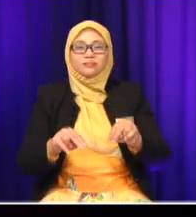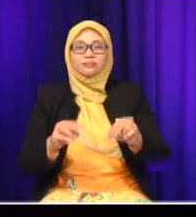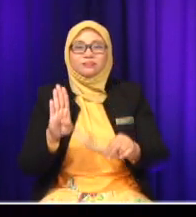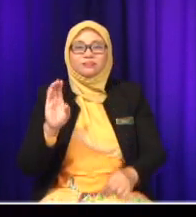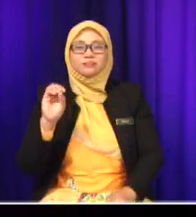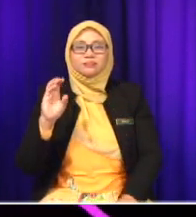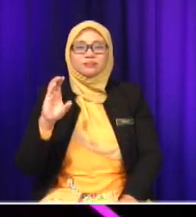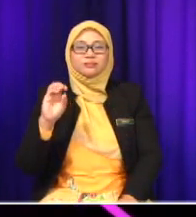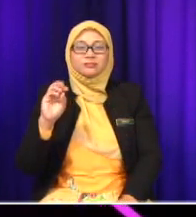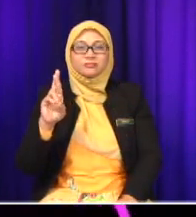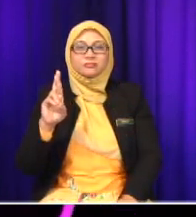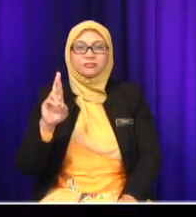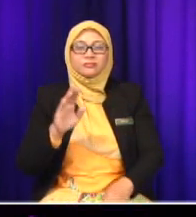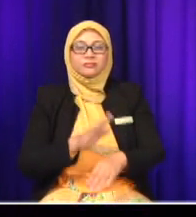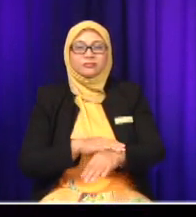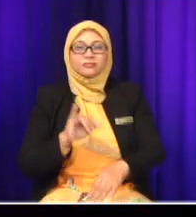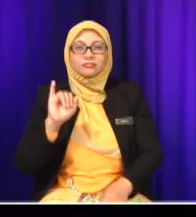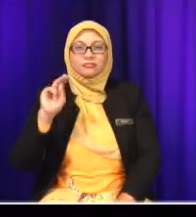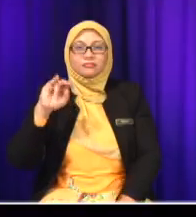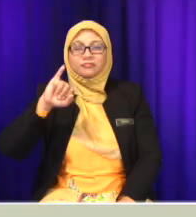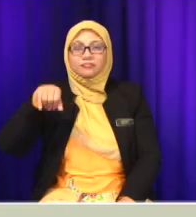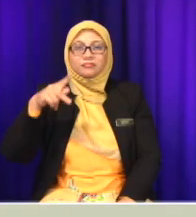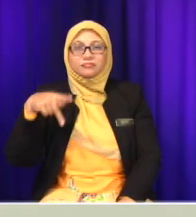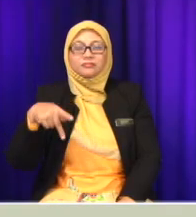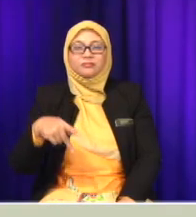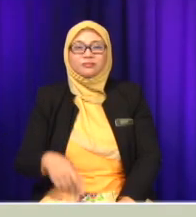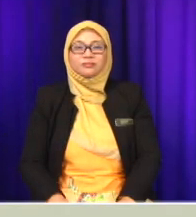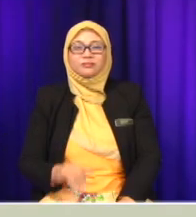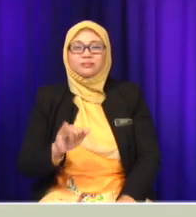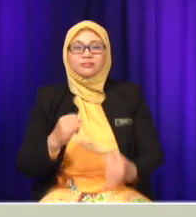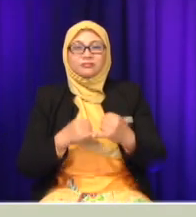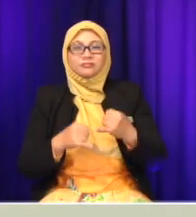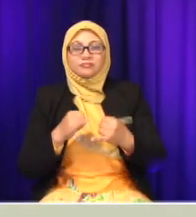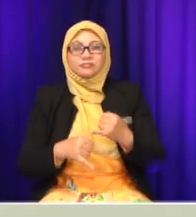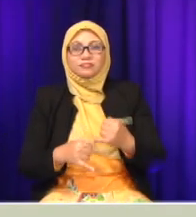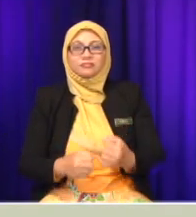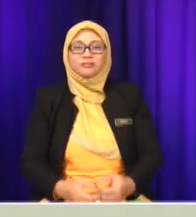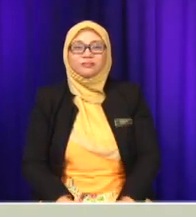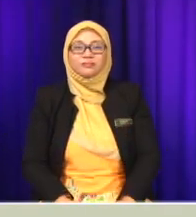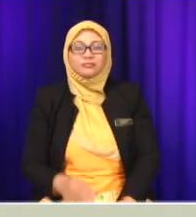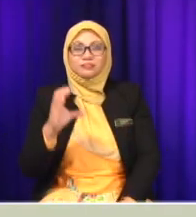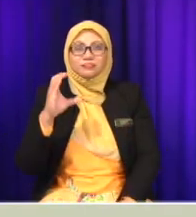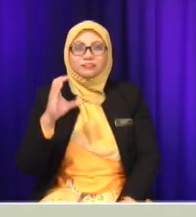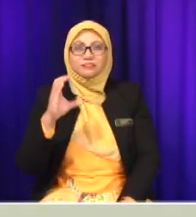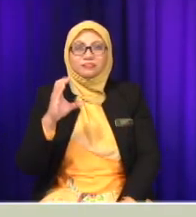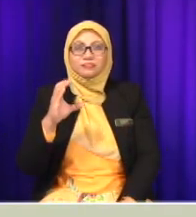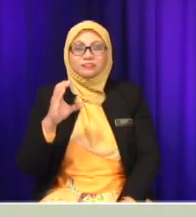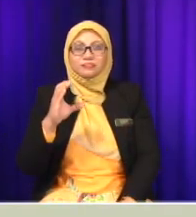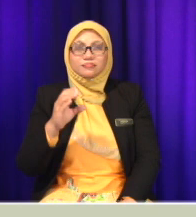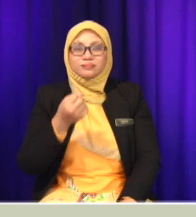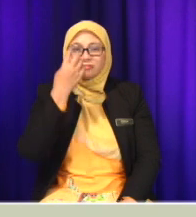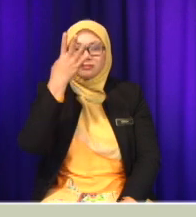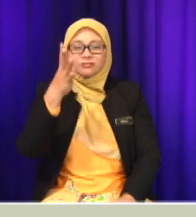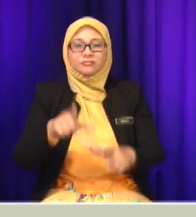pada pada injap itu yang terakhir baik C pula Nyatakan dua langkah